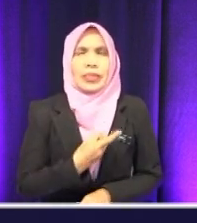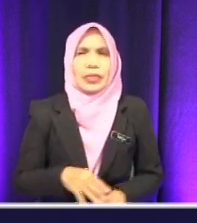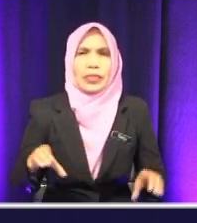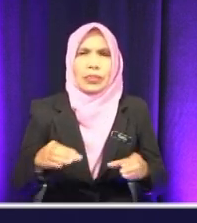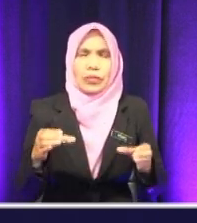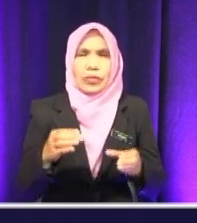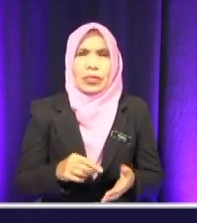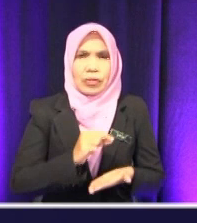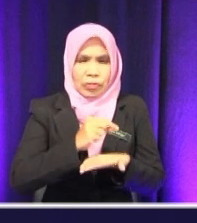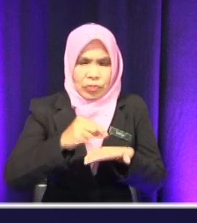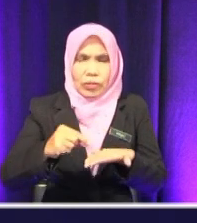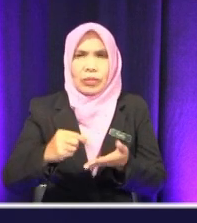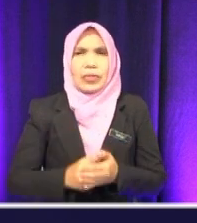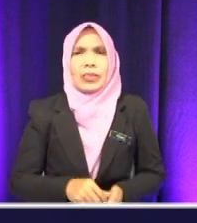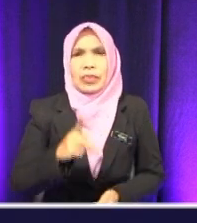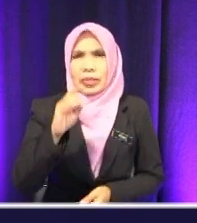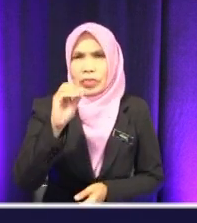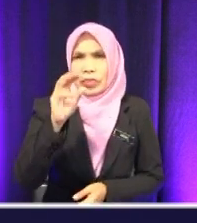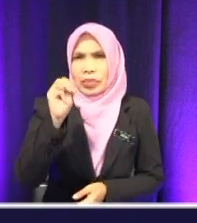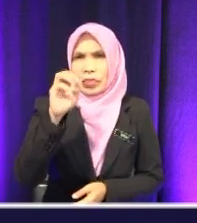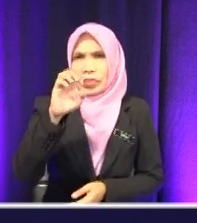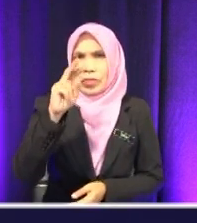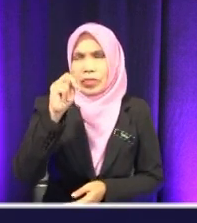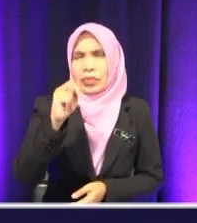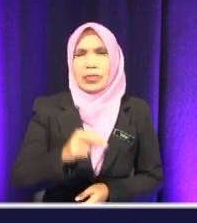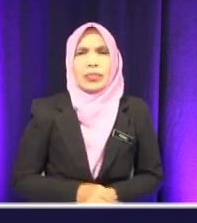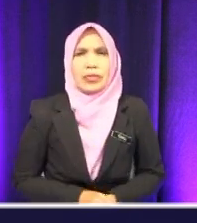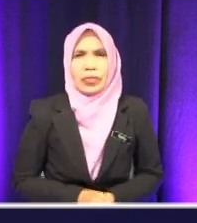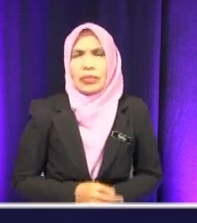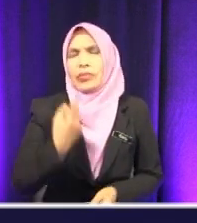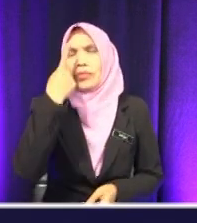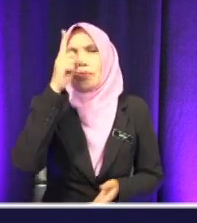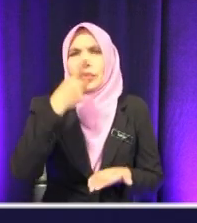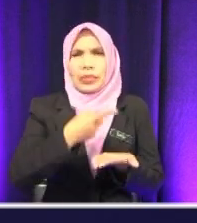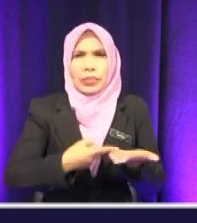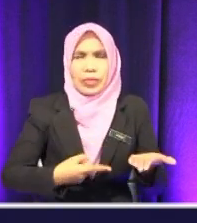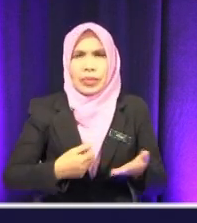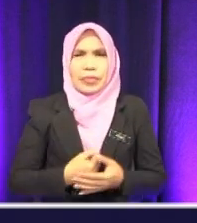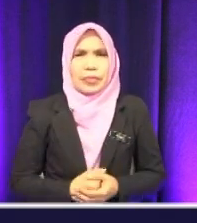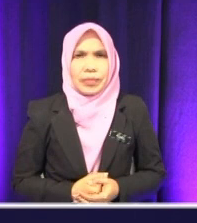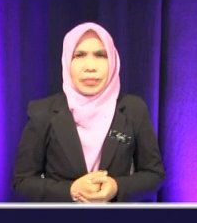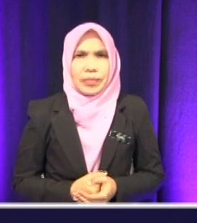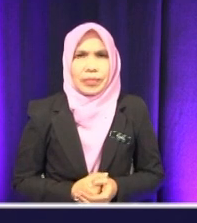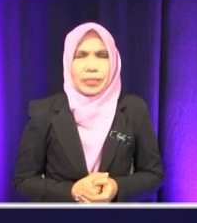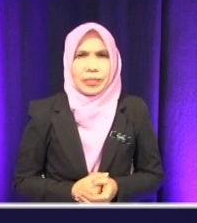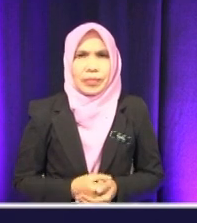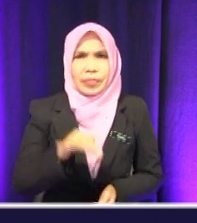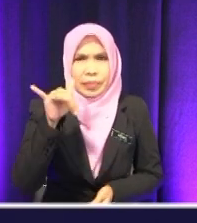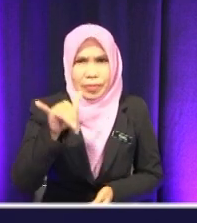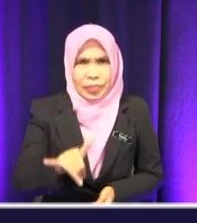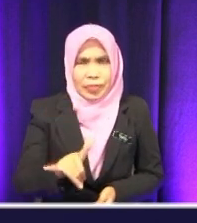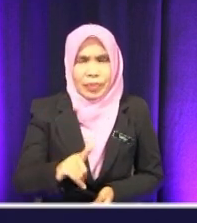ataupun menyatakan komen bertujuan untuk apa boleh dijadikan rujukan pengaturan yang